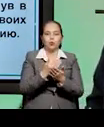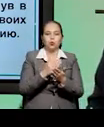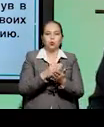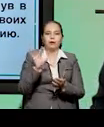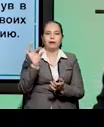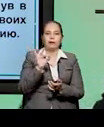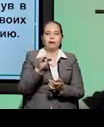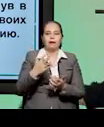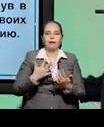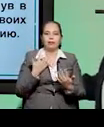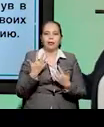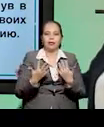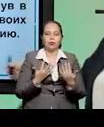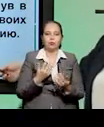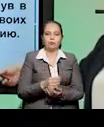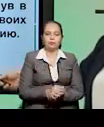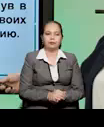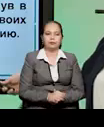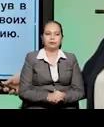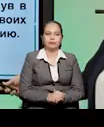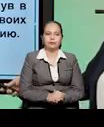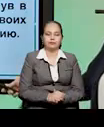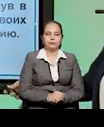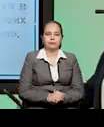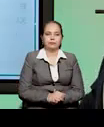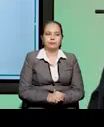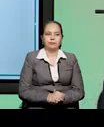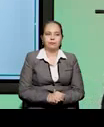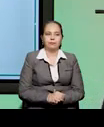и энергию.